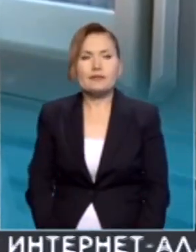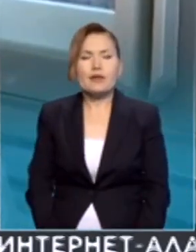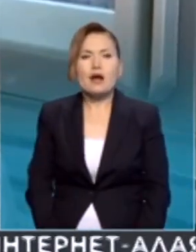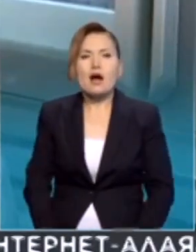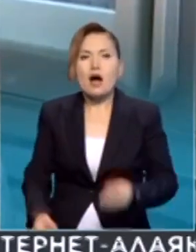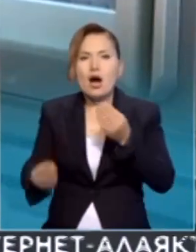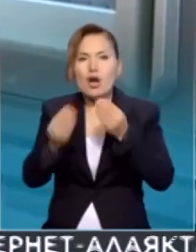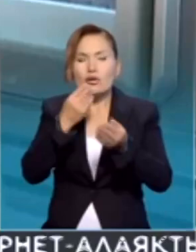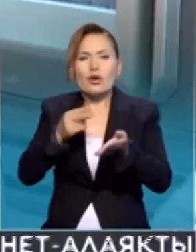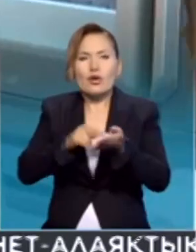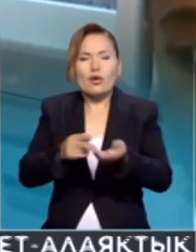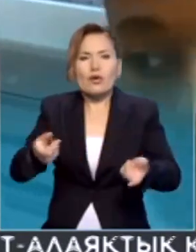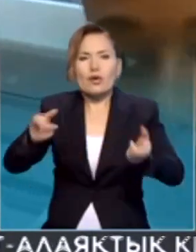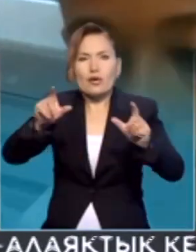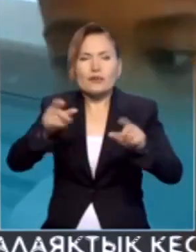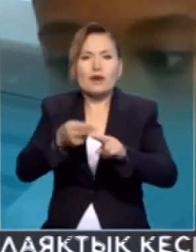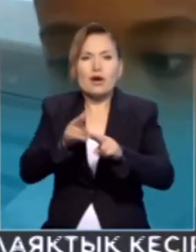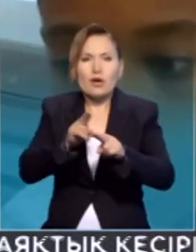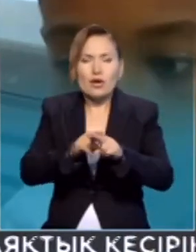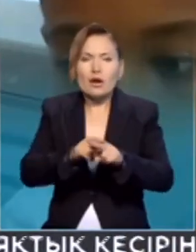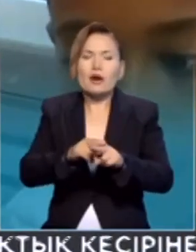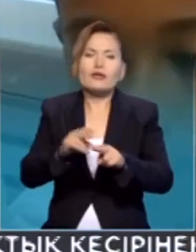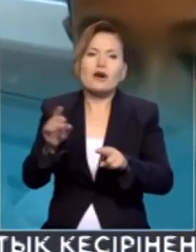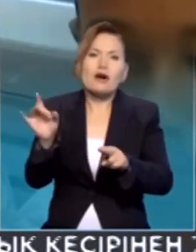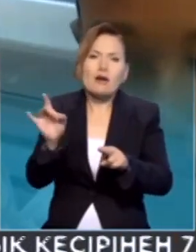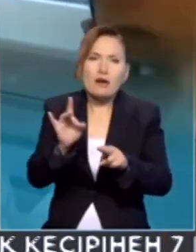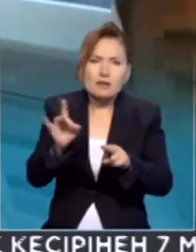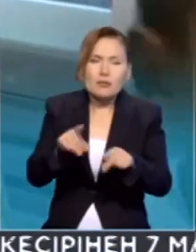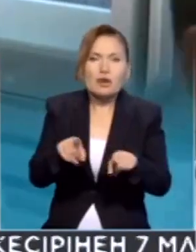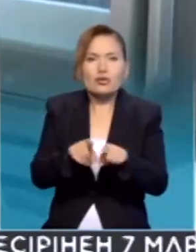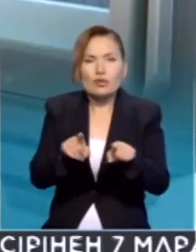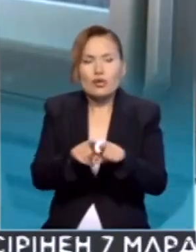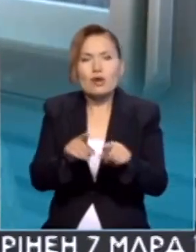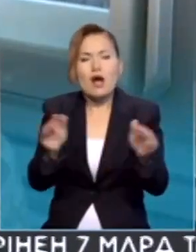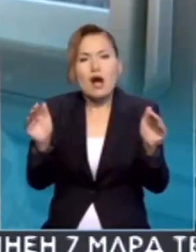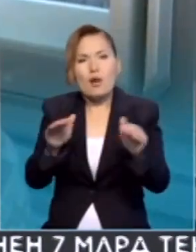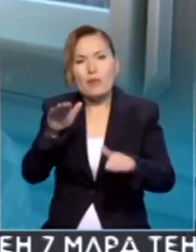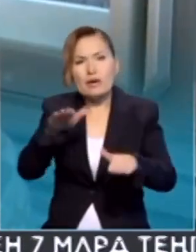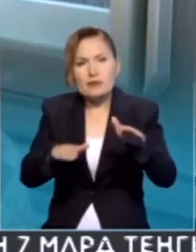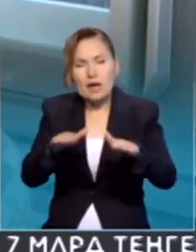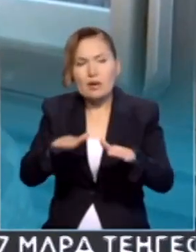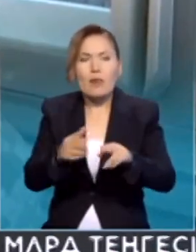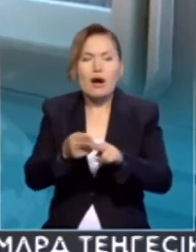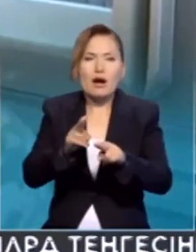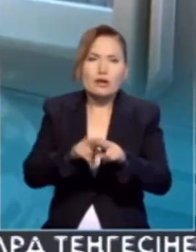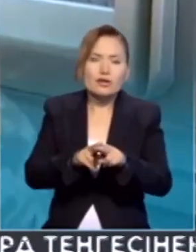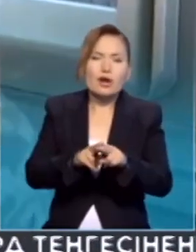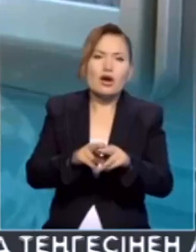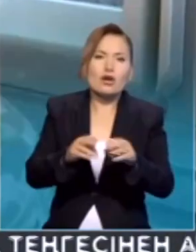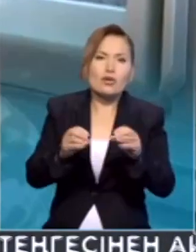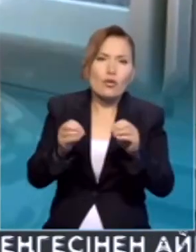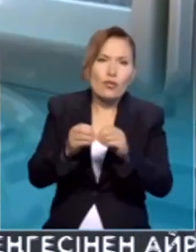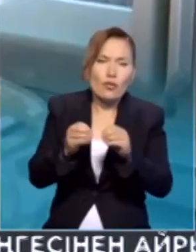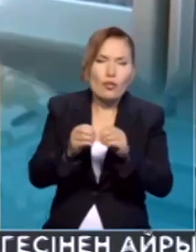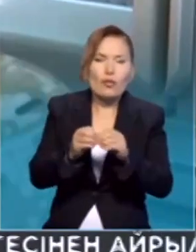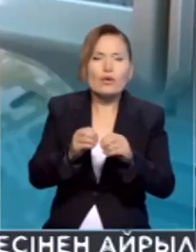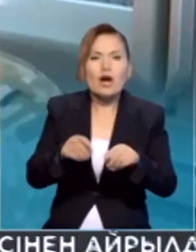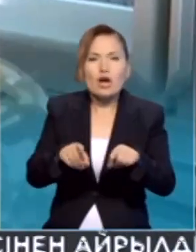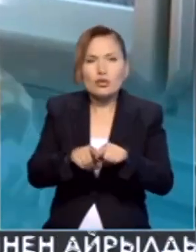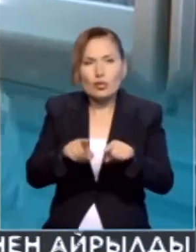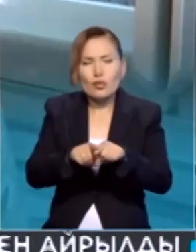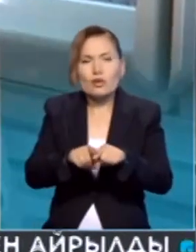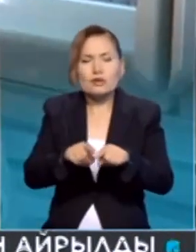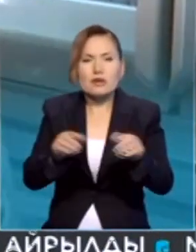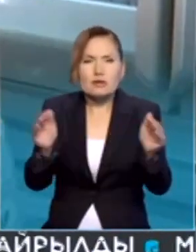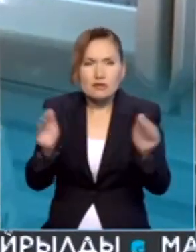Заттар кымбат тапкана койгон жок. Көлөмдөрү да кичирейди. Бурун салмагы 12 унция болсо, азыр 10 унция. Ягъни бизге бага өзгермеген